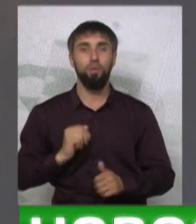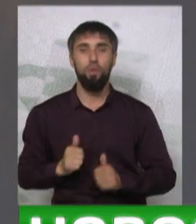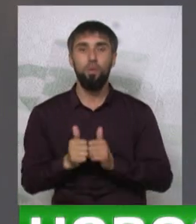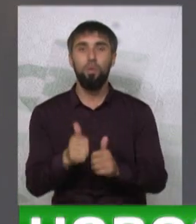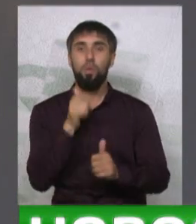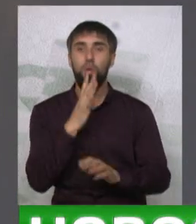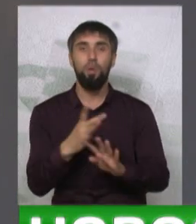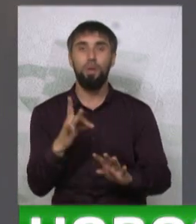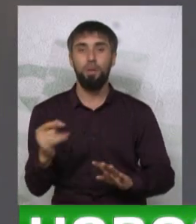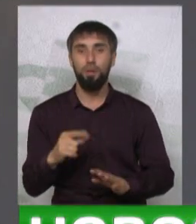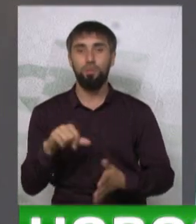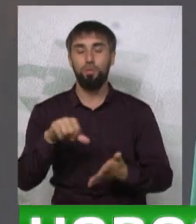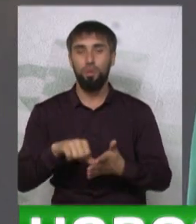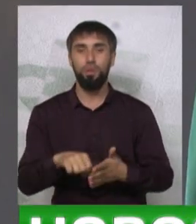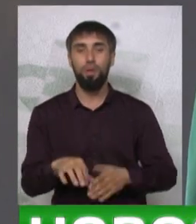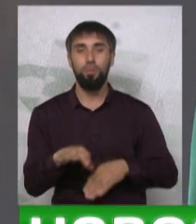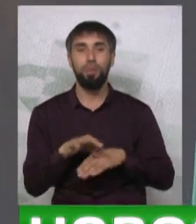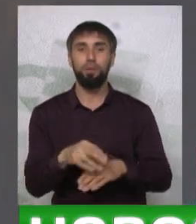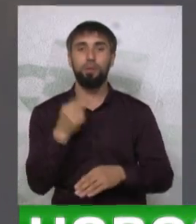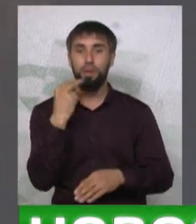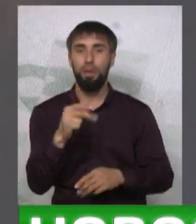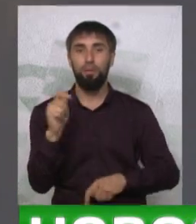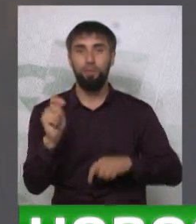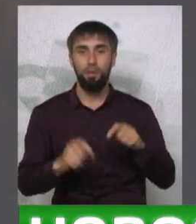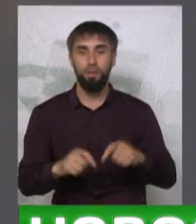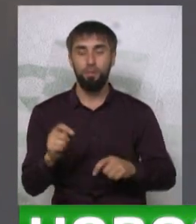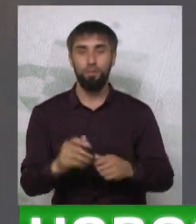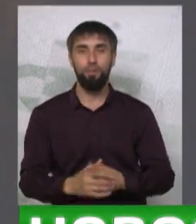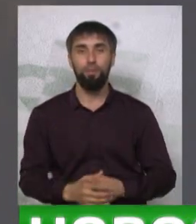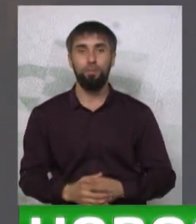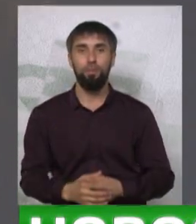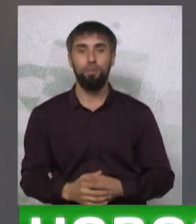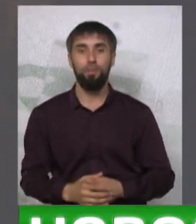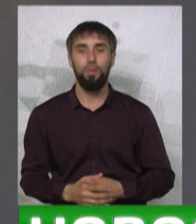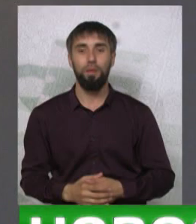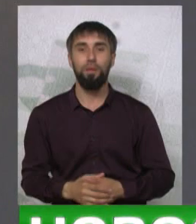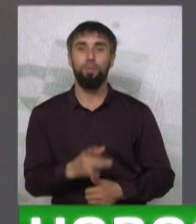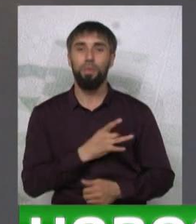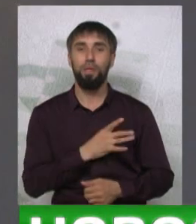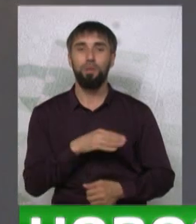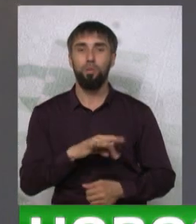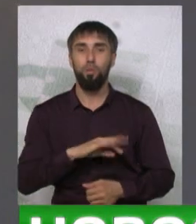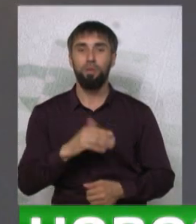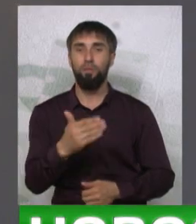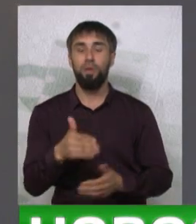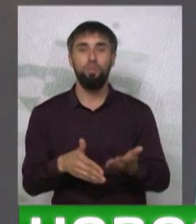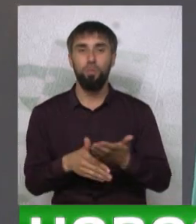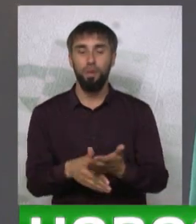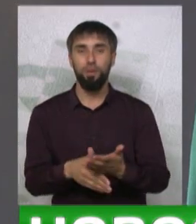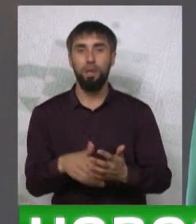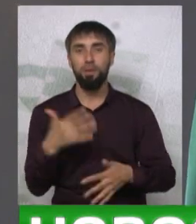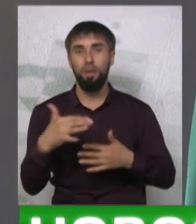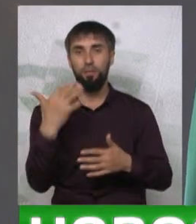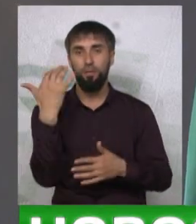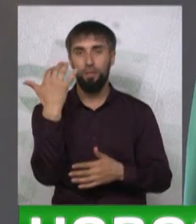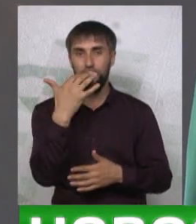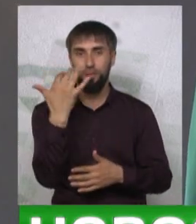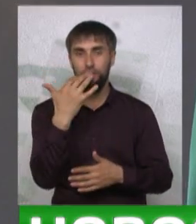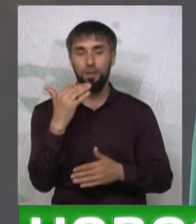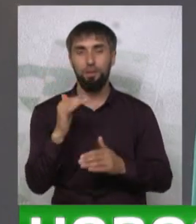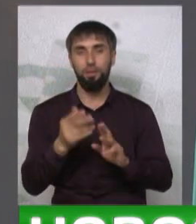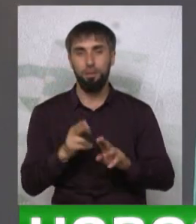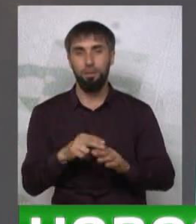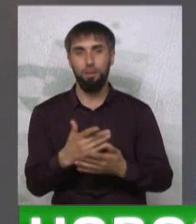которые в очередной раз участвуют в проведении замечательного фестиваля «Белая трость». Вы помогаете незрячим и слабовидящим детям познать радость